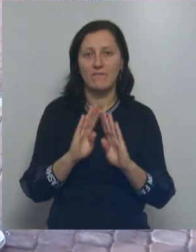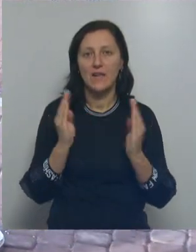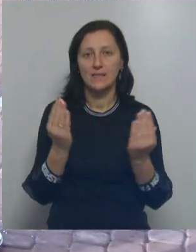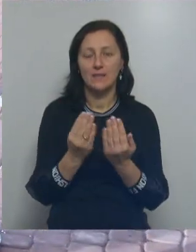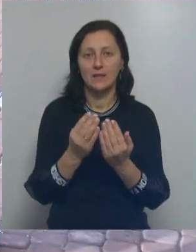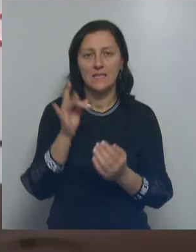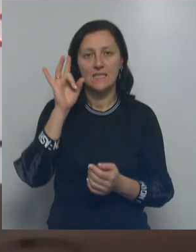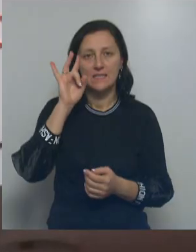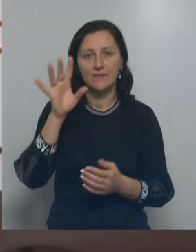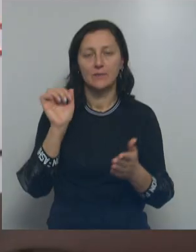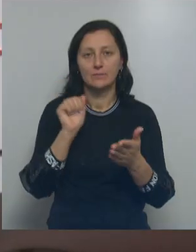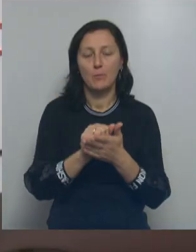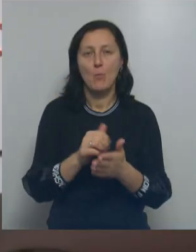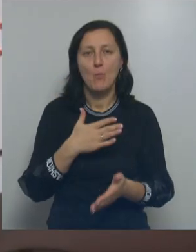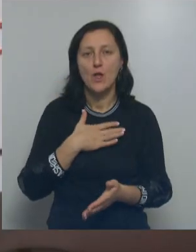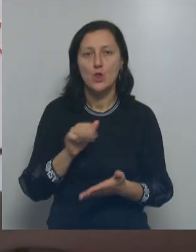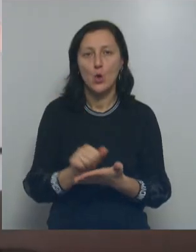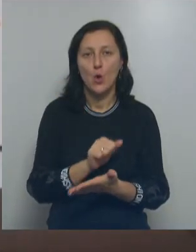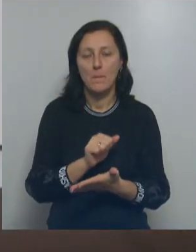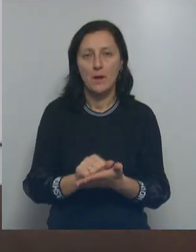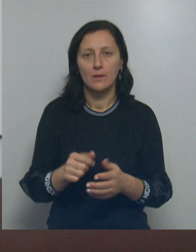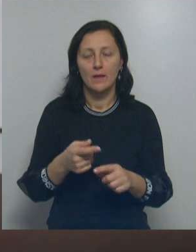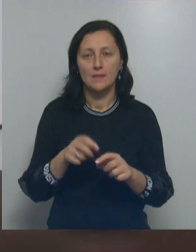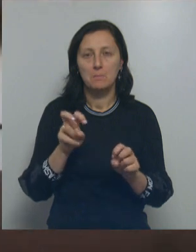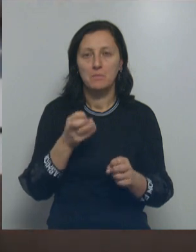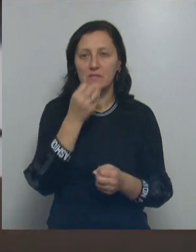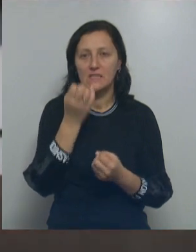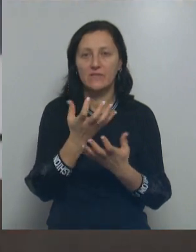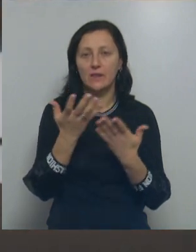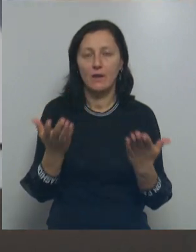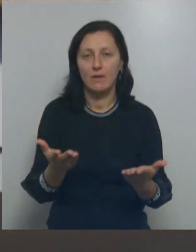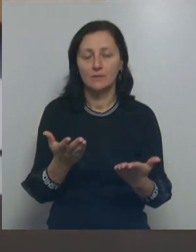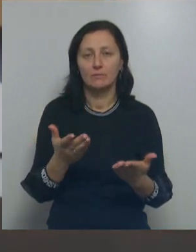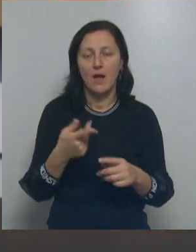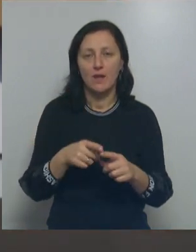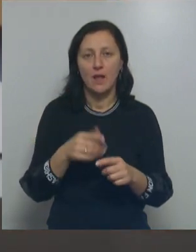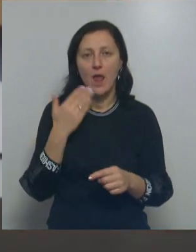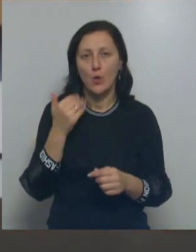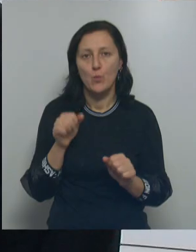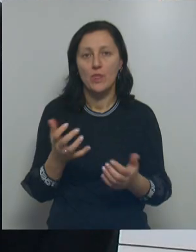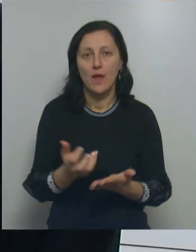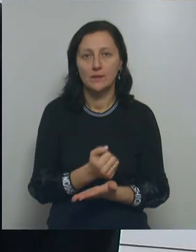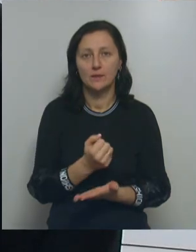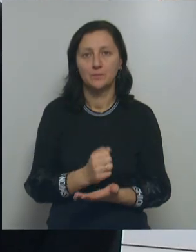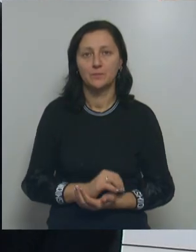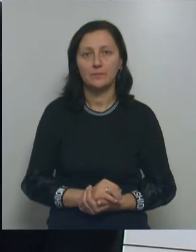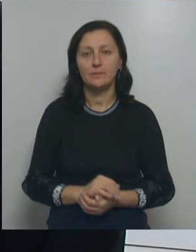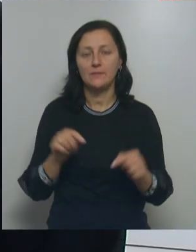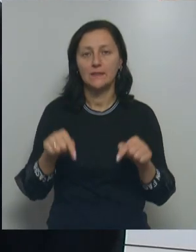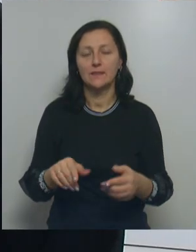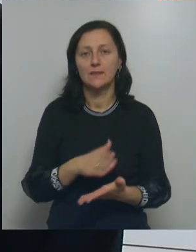известен логотип «Мои документы», интерьер в корпоративных цветах. Все это помогает легко найти здание в городе. Здесь